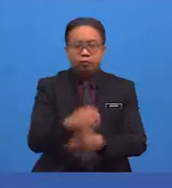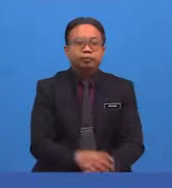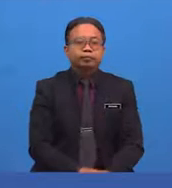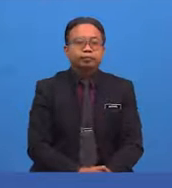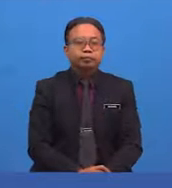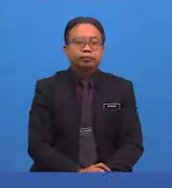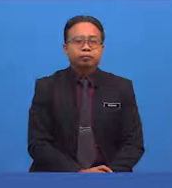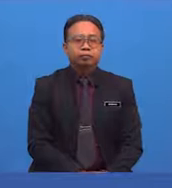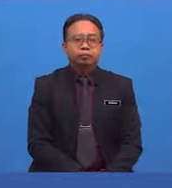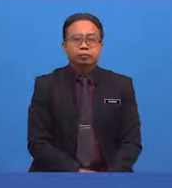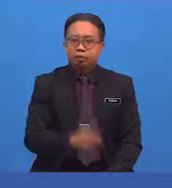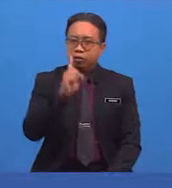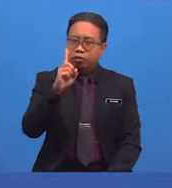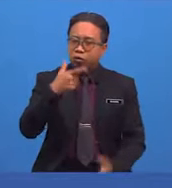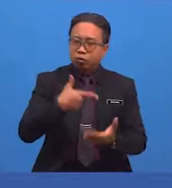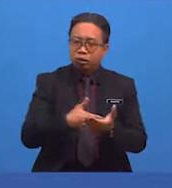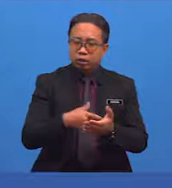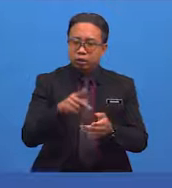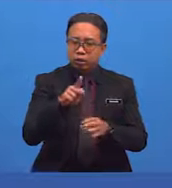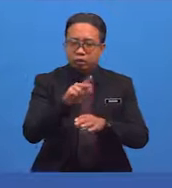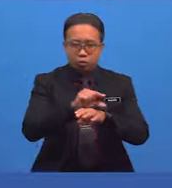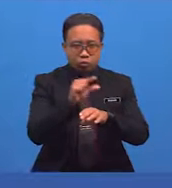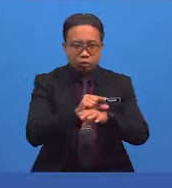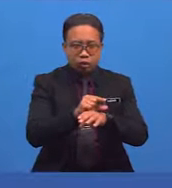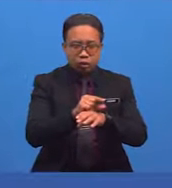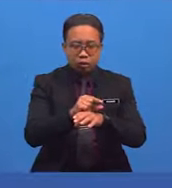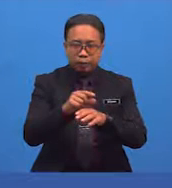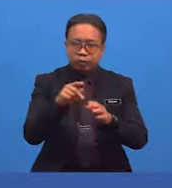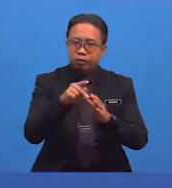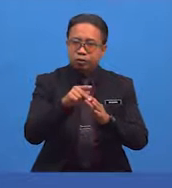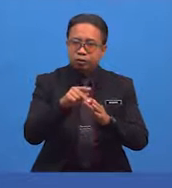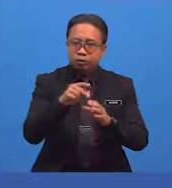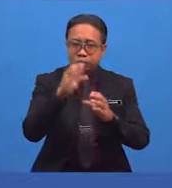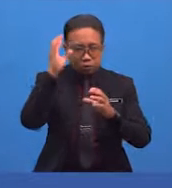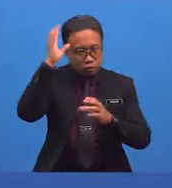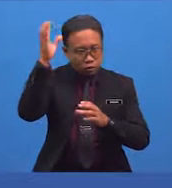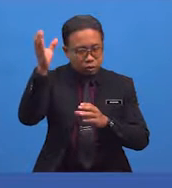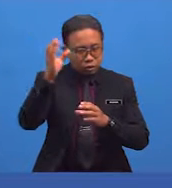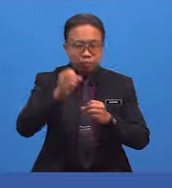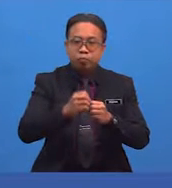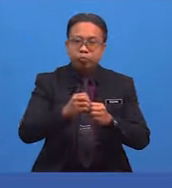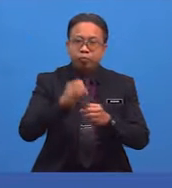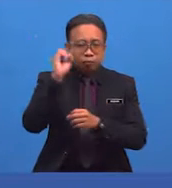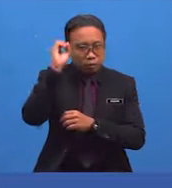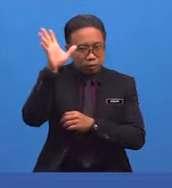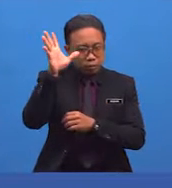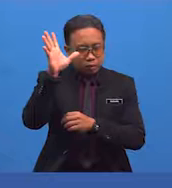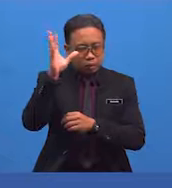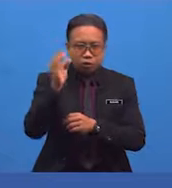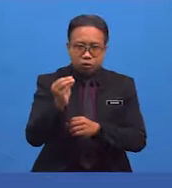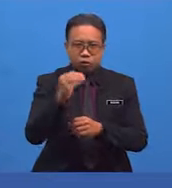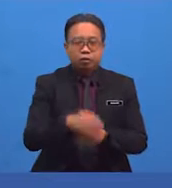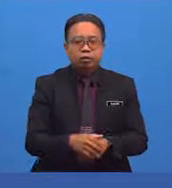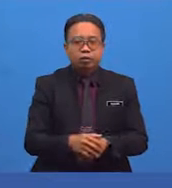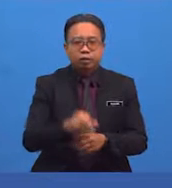jambatan. Satu lagi kegunaan prinsip pengembangan dan pengecutan jirim ialah jalur